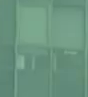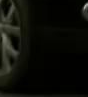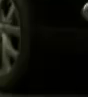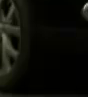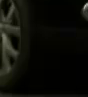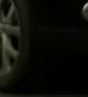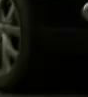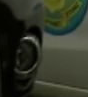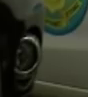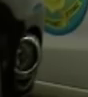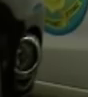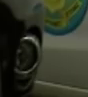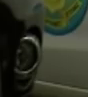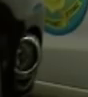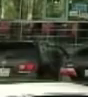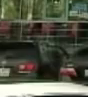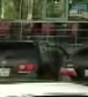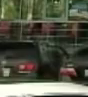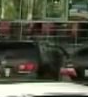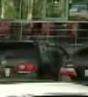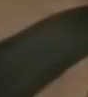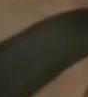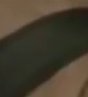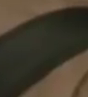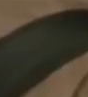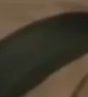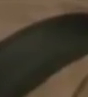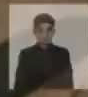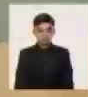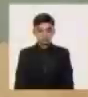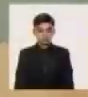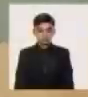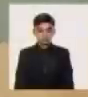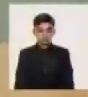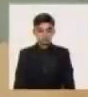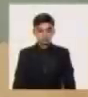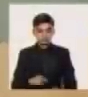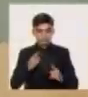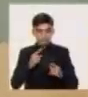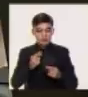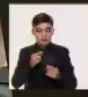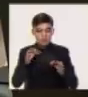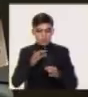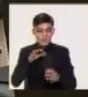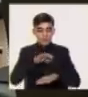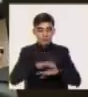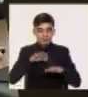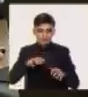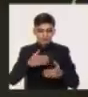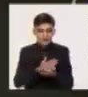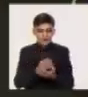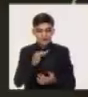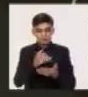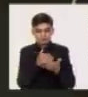Задержаны топ-менеджеры Тенгри банка. Сумма хищений превысила 8 миллиардов тенге. Почему деньги из банка не выводят? Какую схему для